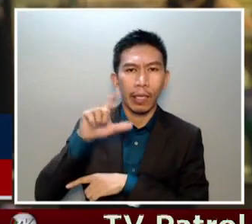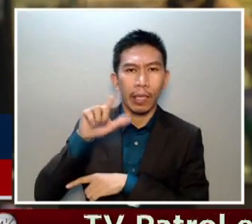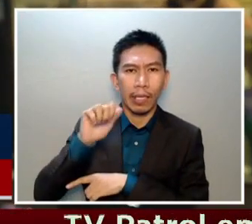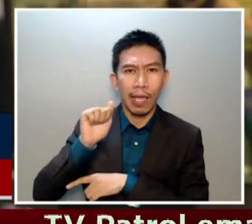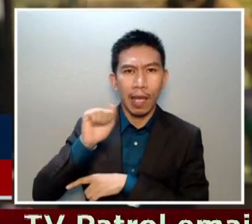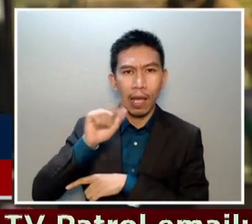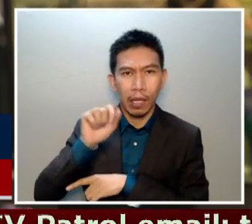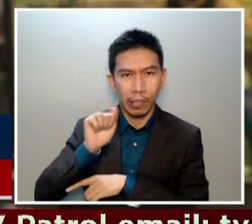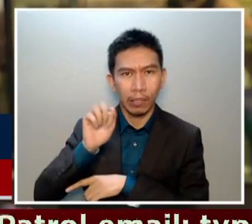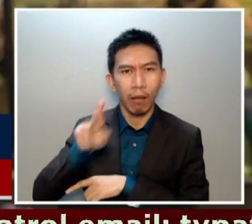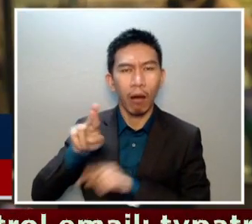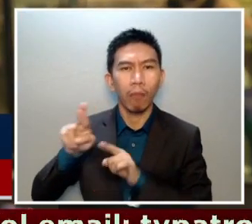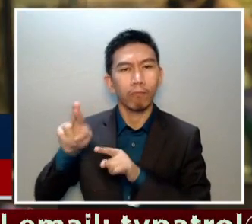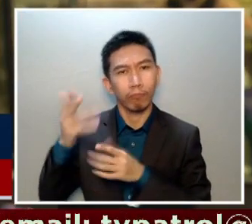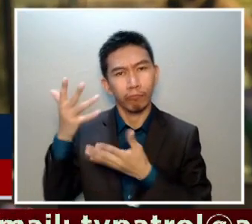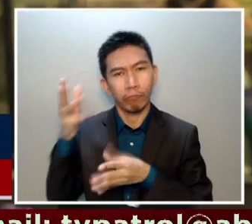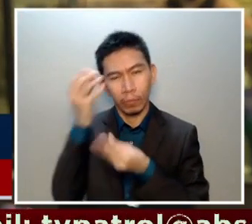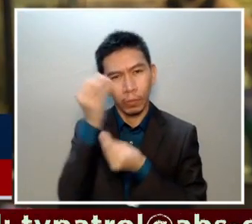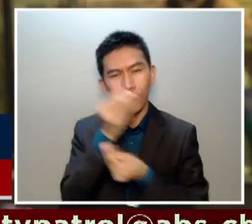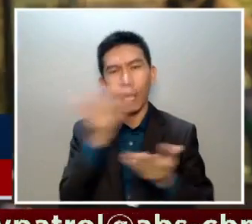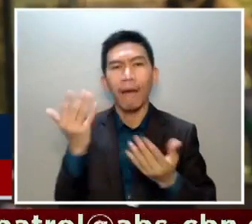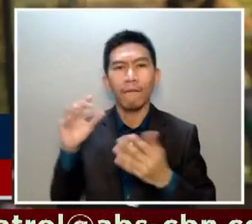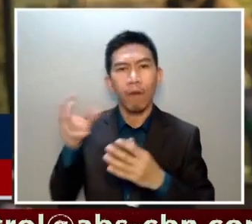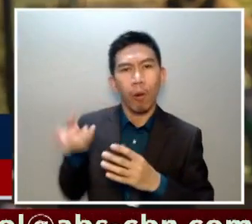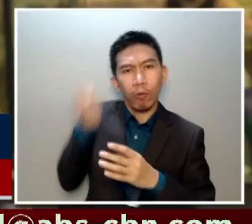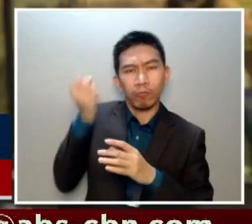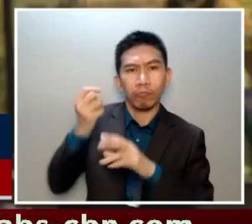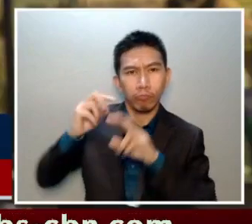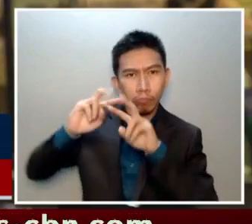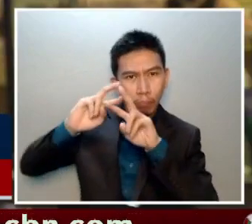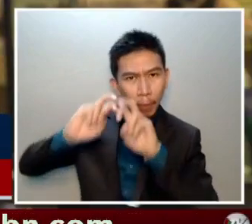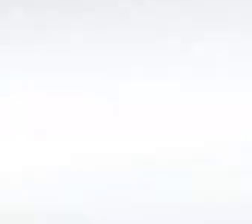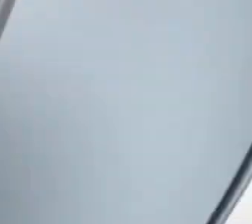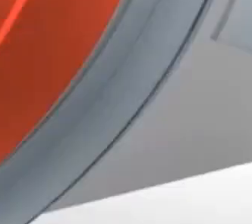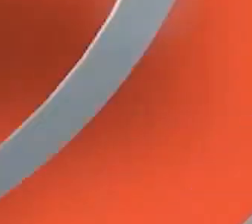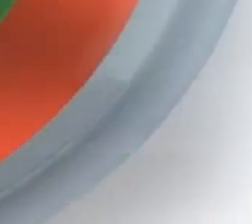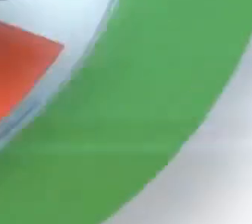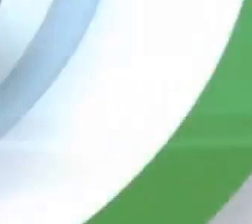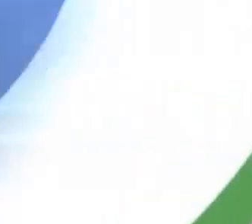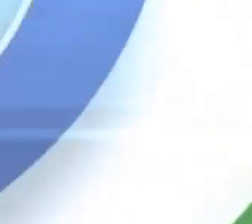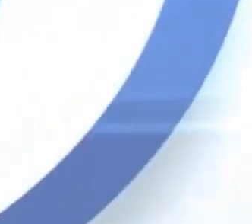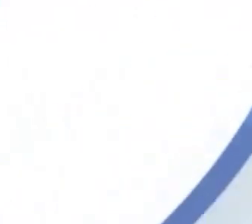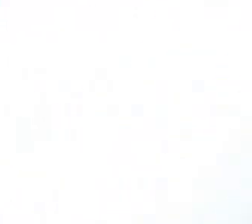rin ang investigasyon ng Internal Affairs Service ng PNP dito sa insidente nangyari.